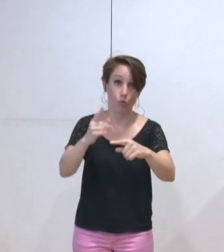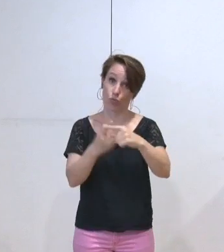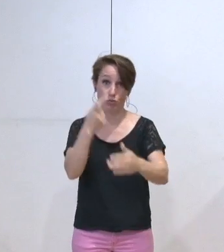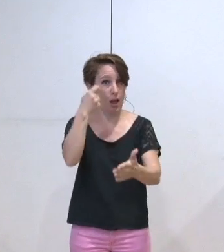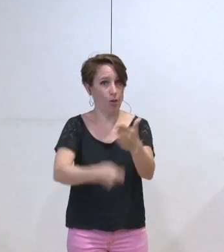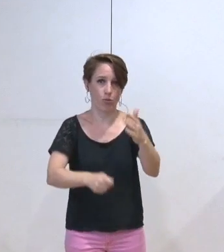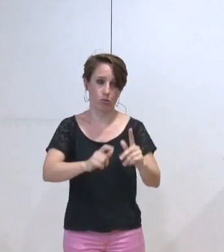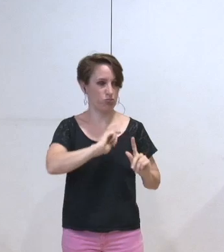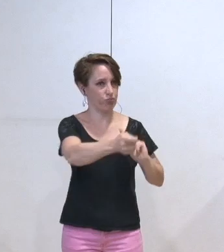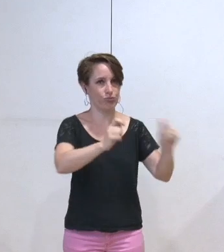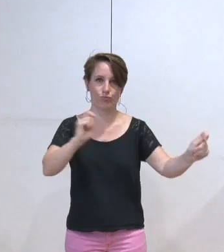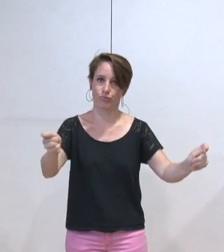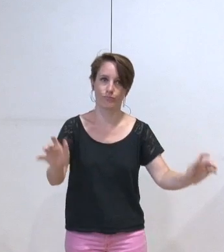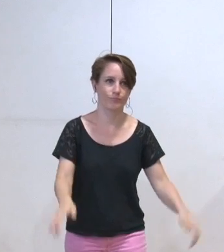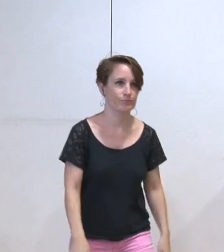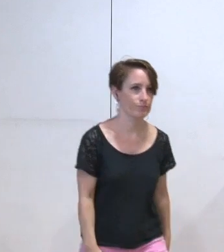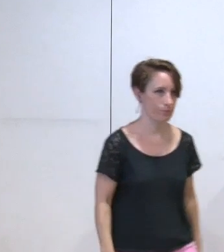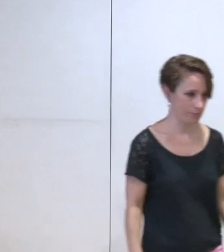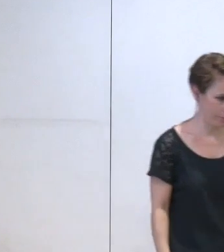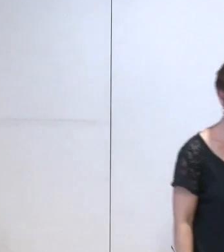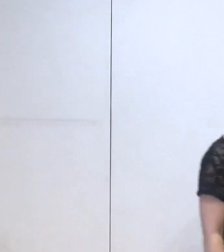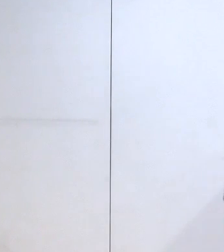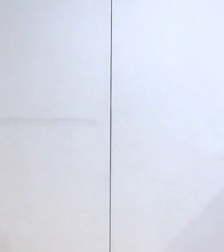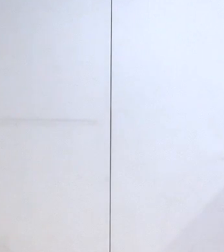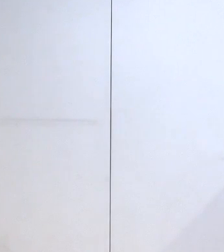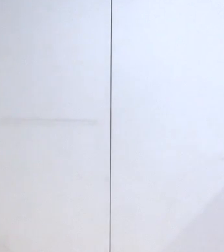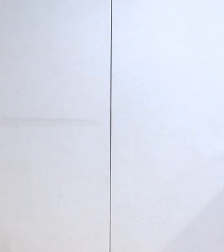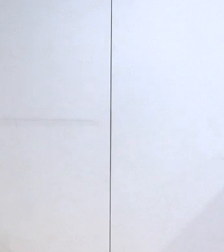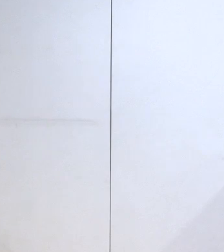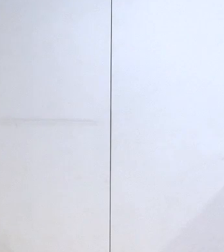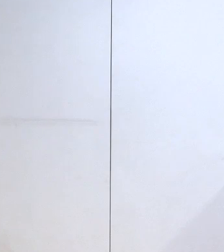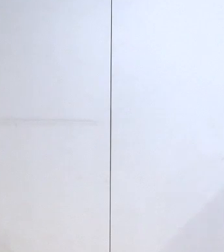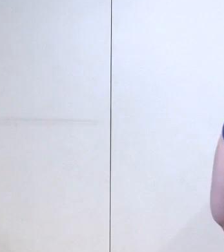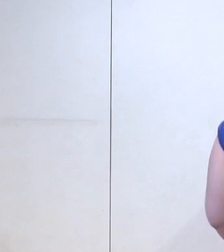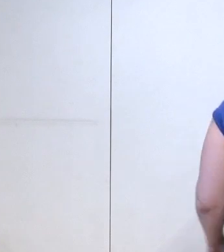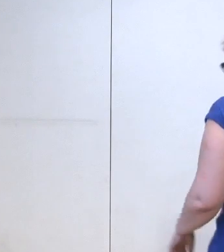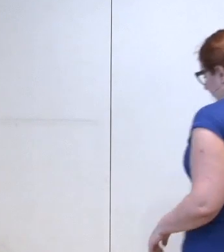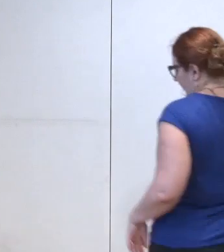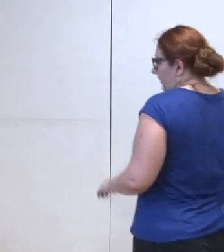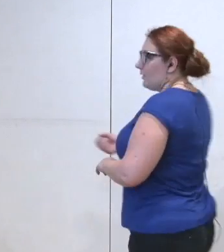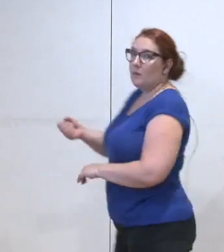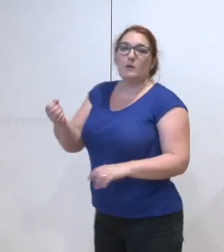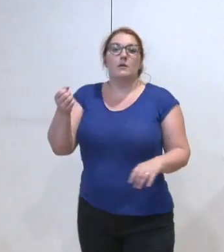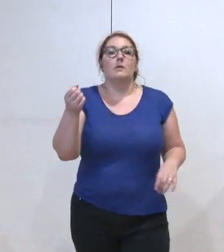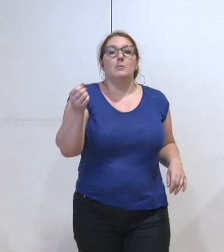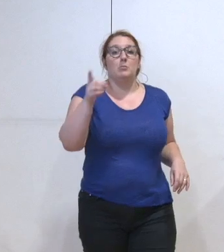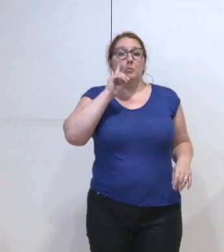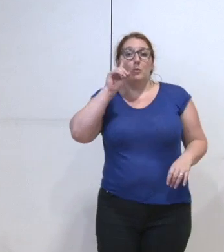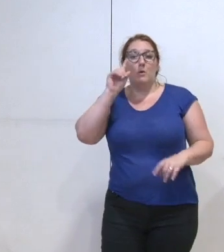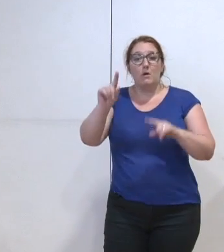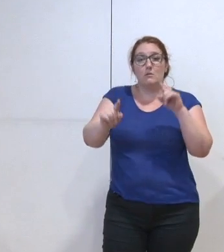verbalisation car nous entendons agir à la source et je crois que c'est là le chemin qui nous guide agir à la source à la